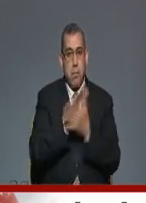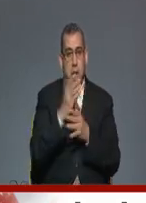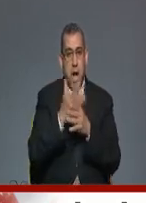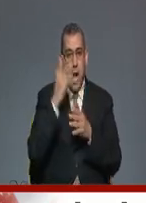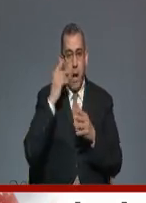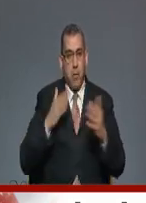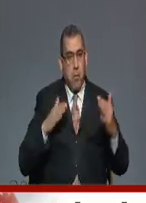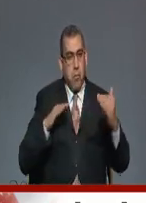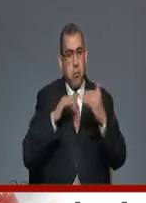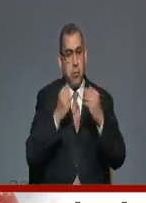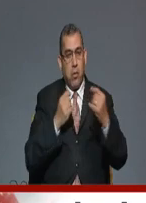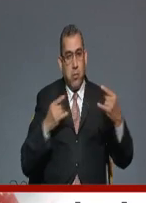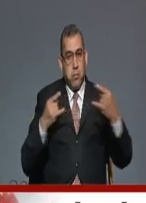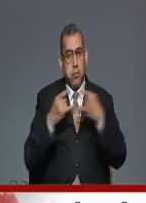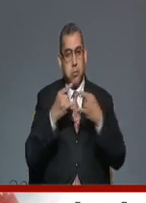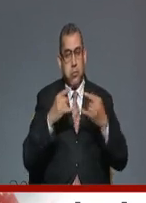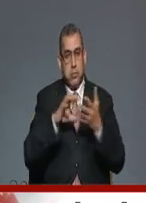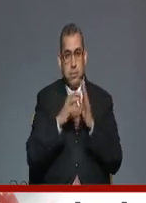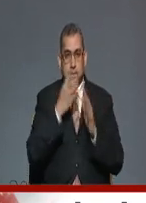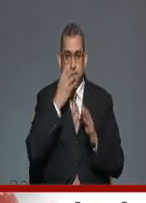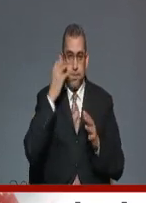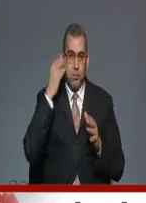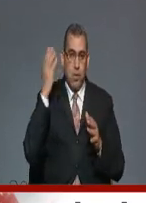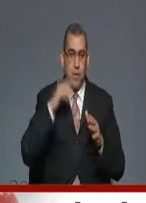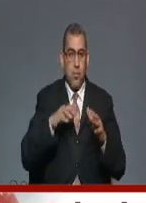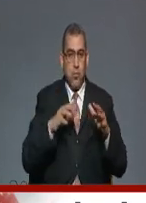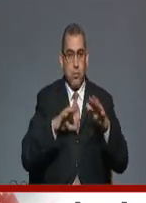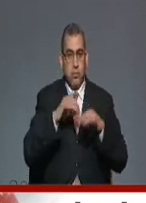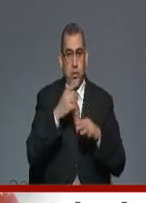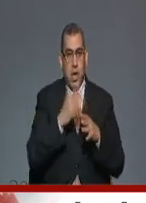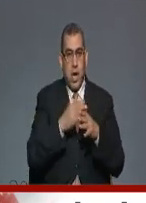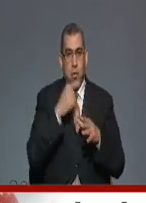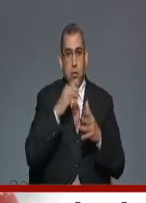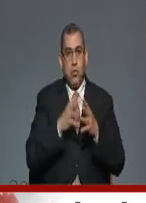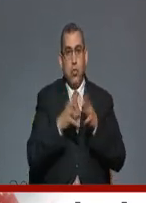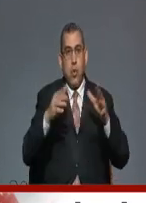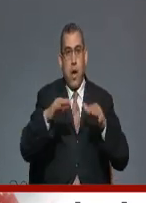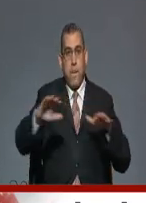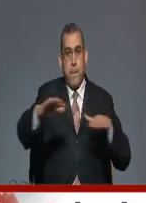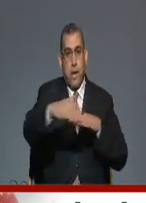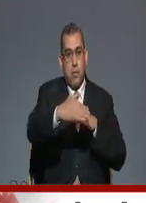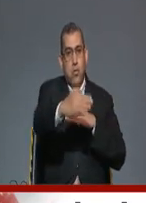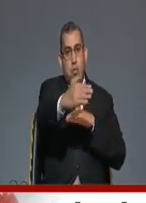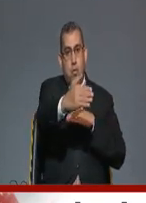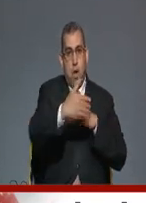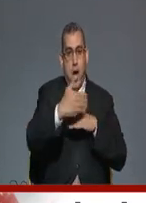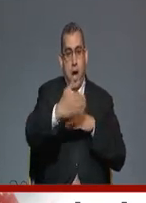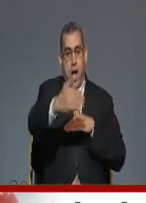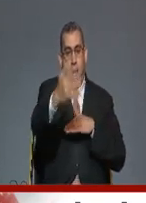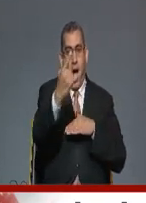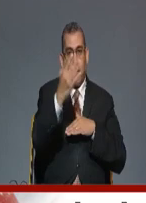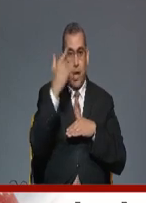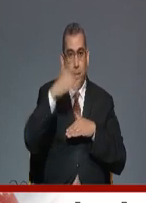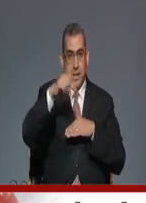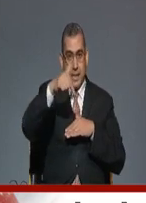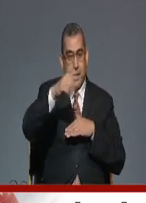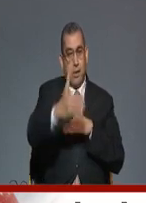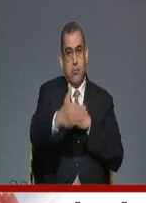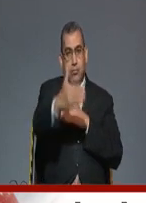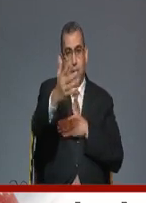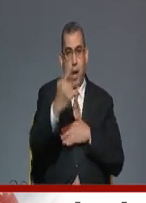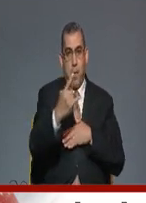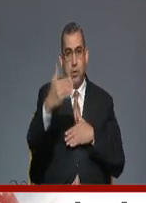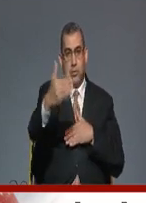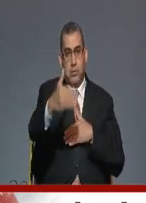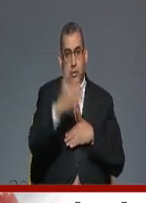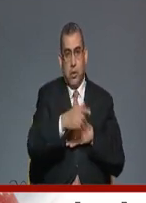الانخفاضات المرورية في المنطقة وتوسعة الكورنيش ليصبح 10 حارات بدلا من 6 حارات،